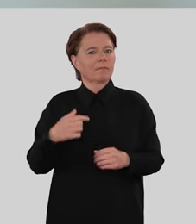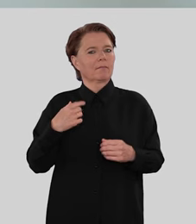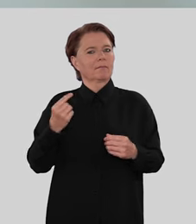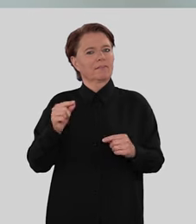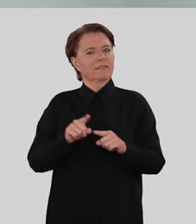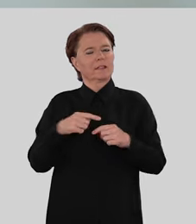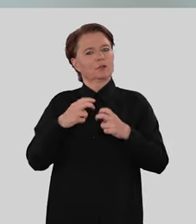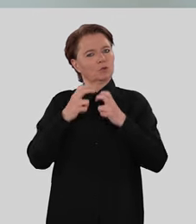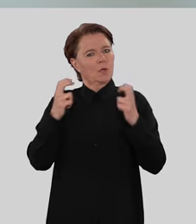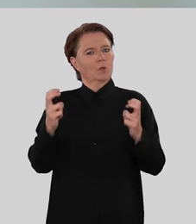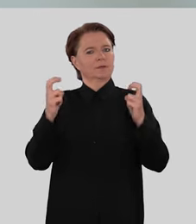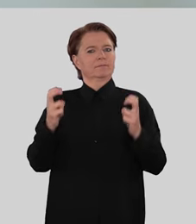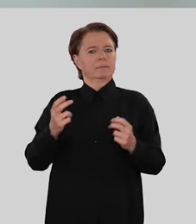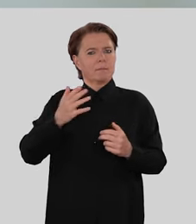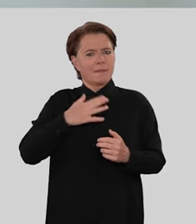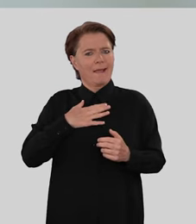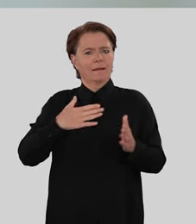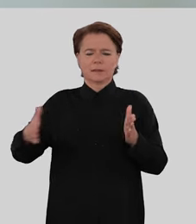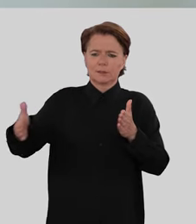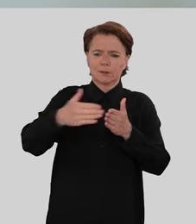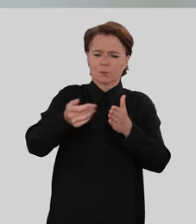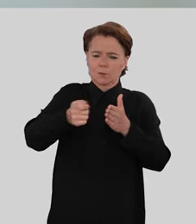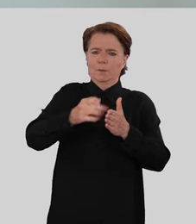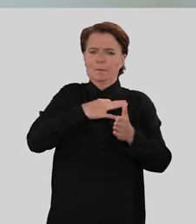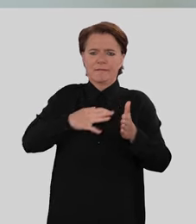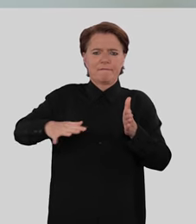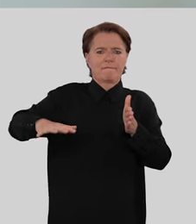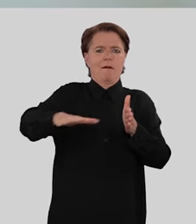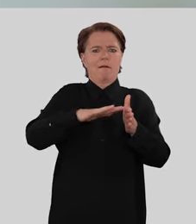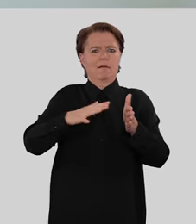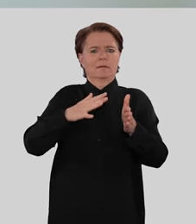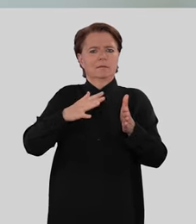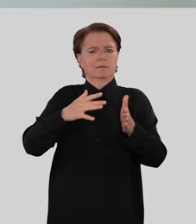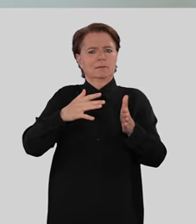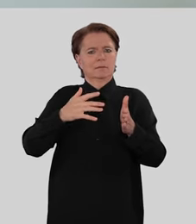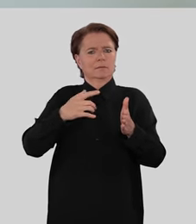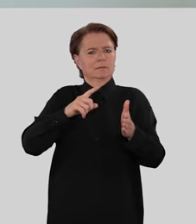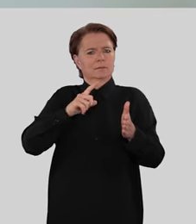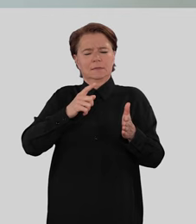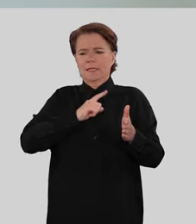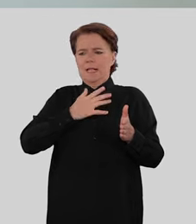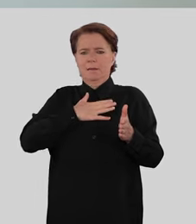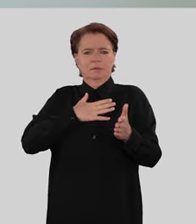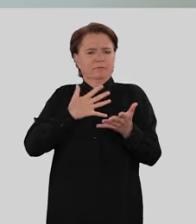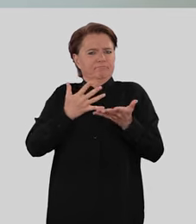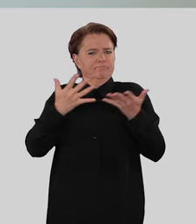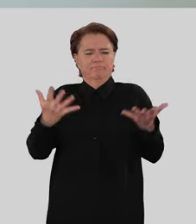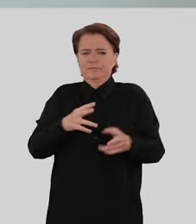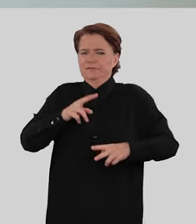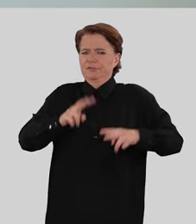ankommen können. Es ist meins, ich kann die Türe hinter mir zuschließen, mich oder zumachen. Mich